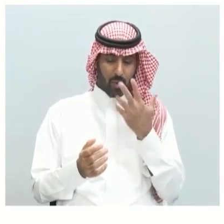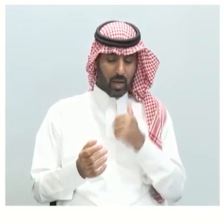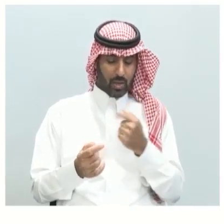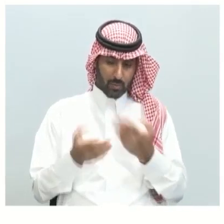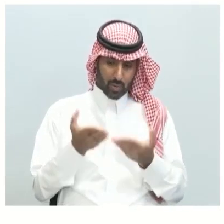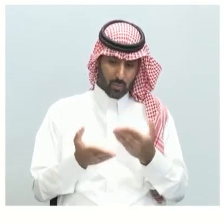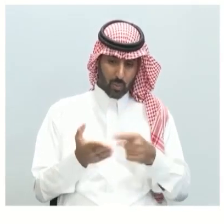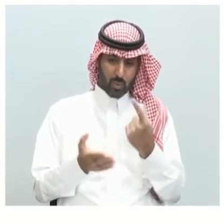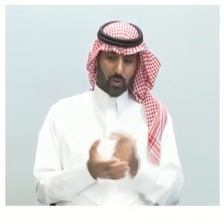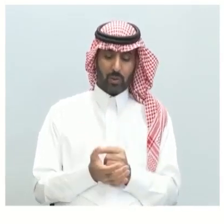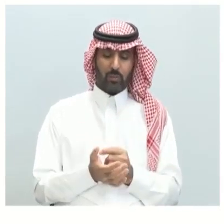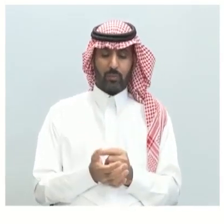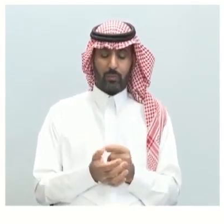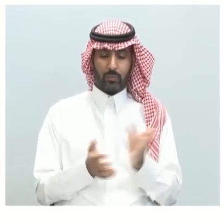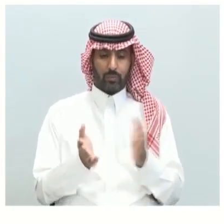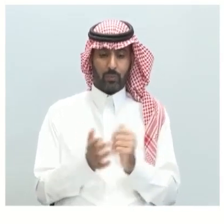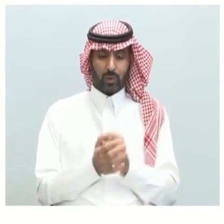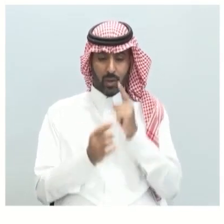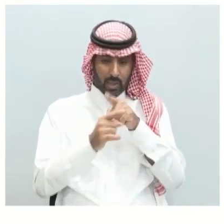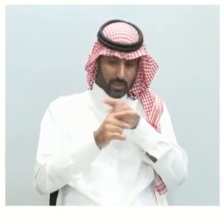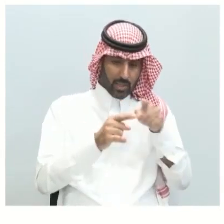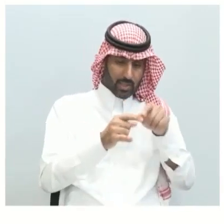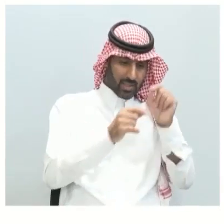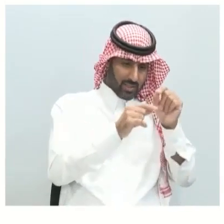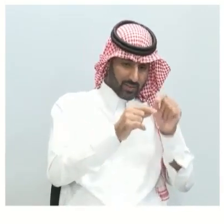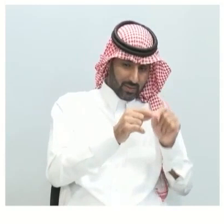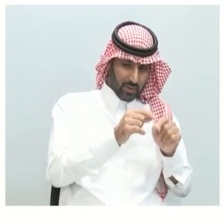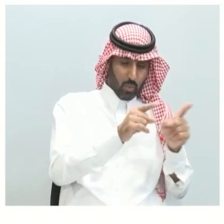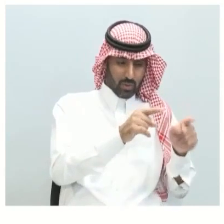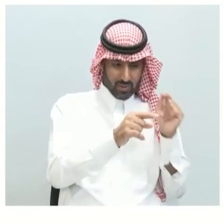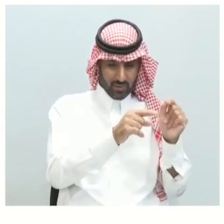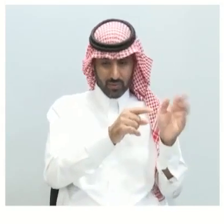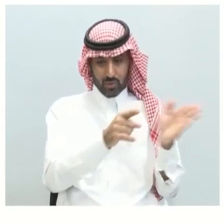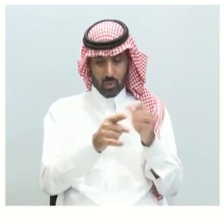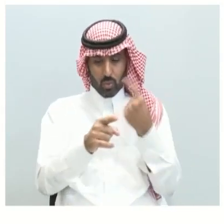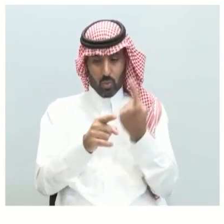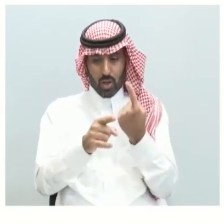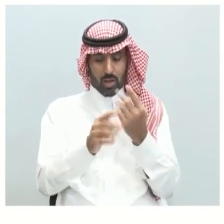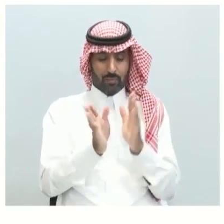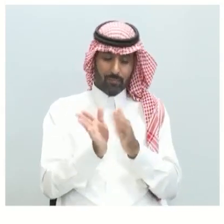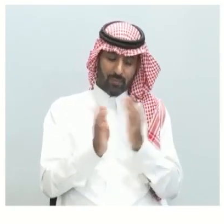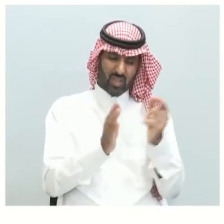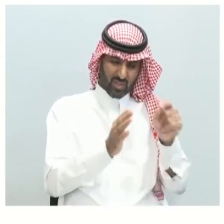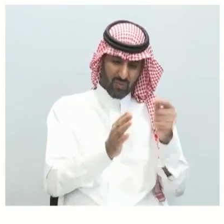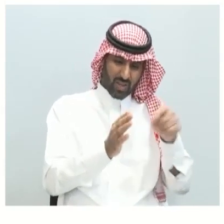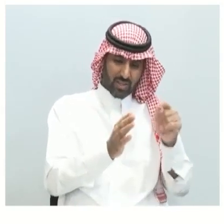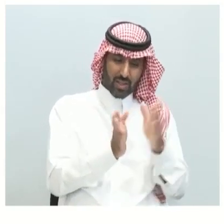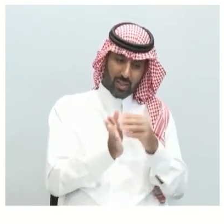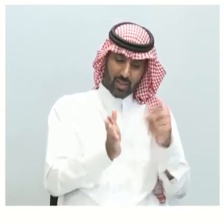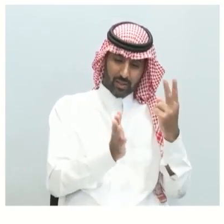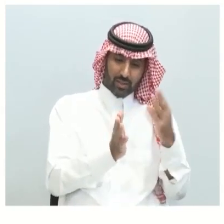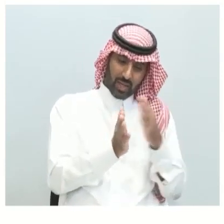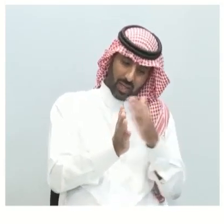بالواحد كيف ستقنع صفر هنا واحد اين موجود 0.92